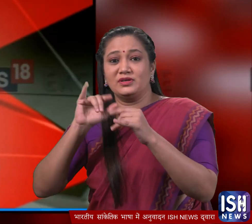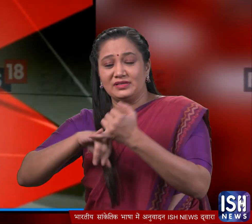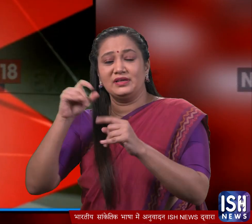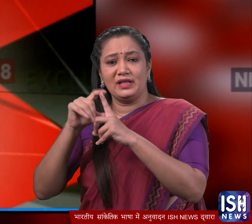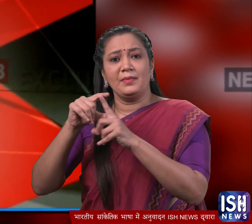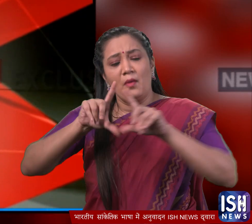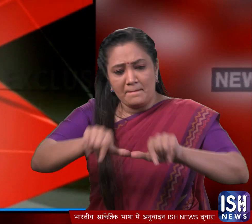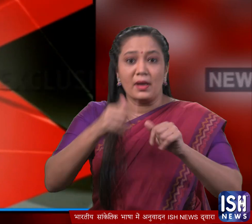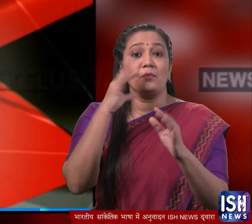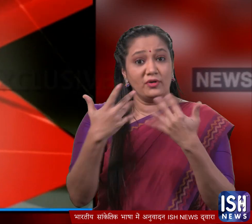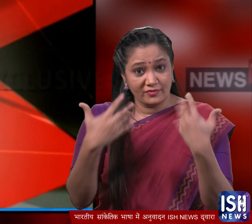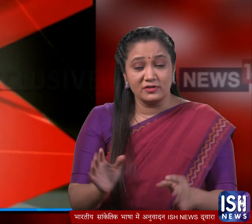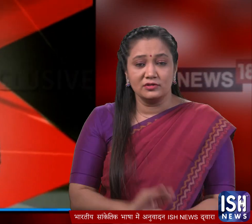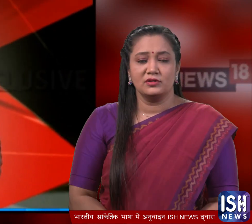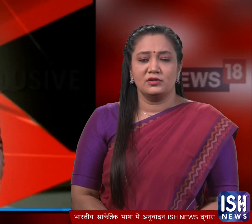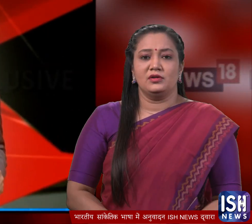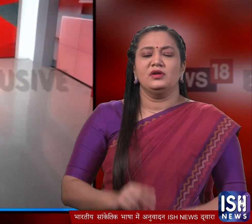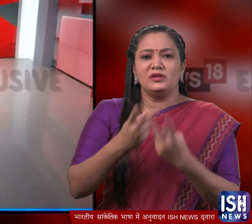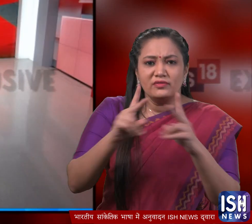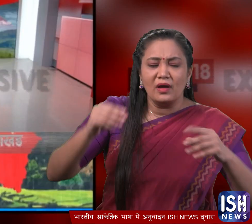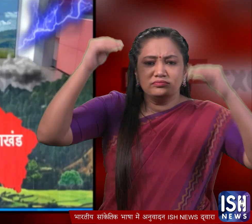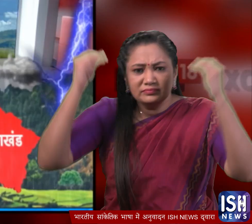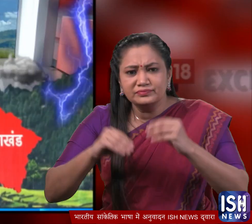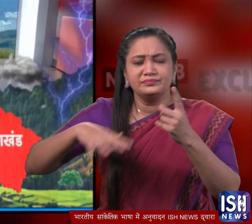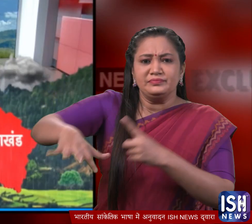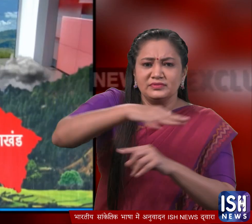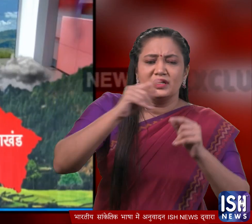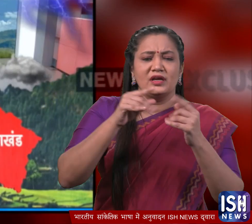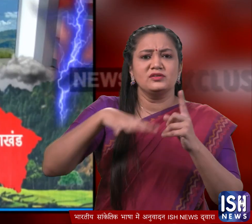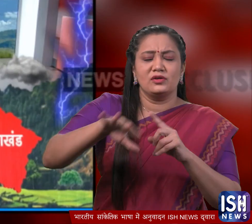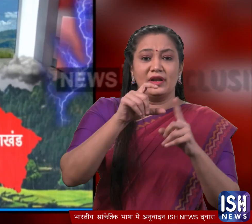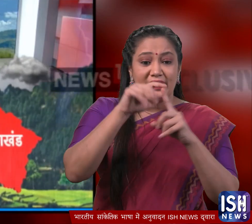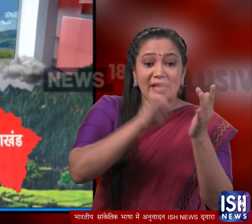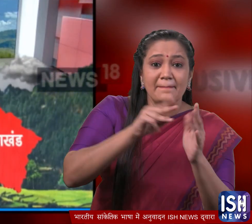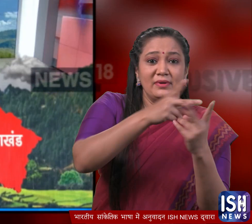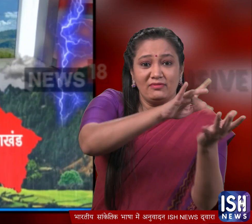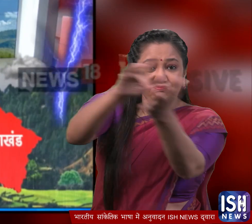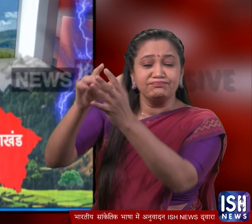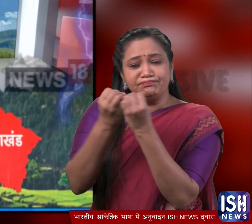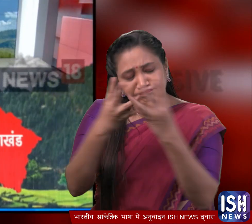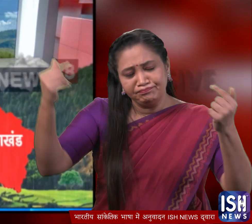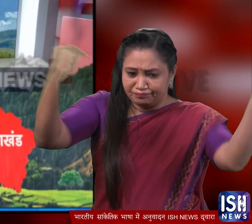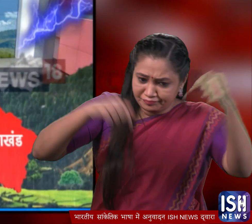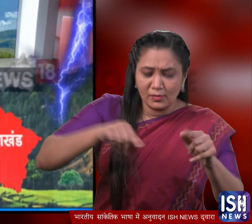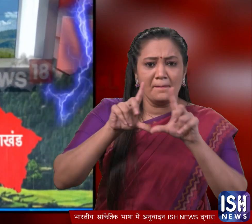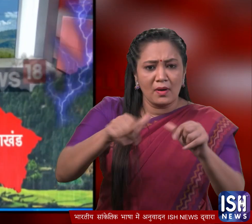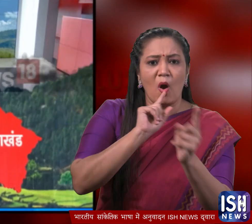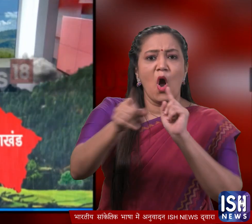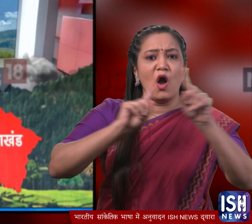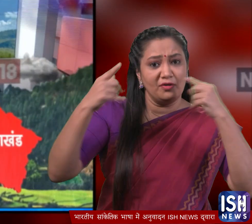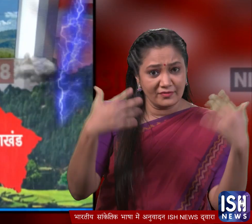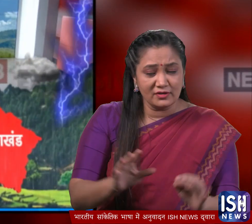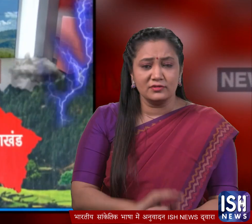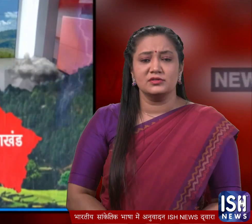सिंह धामी ने एक अहम बैठक की। इस बैठक में मुख्यमंत्री ने बारिश से बने हालात की जानकारी सभी जिलों के डीएम से ली और उन्हें जरूरी निर्देश